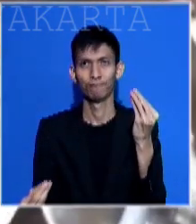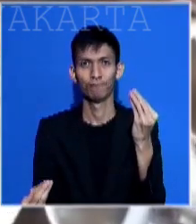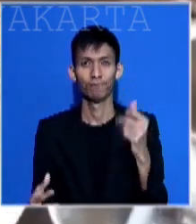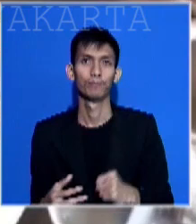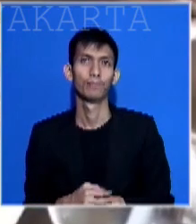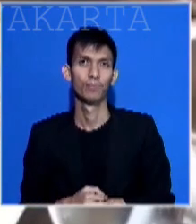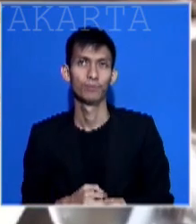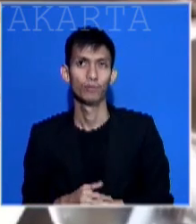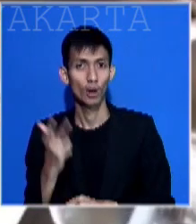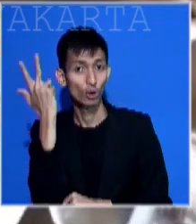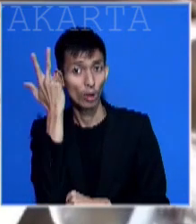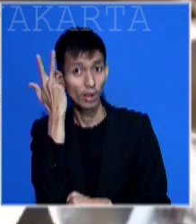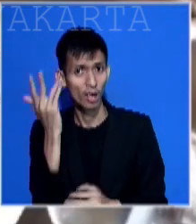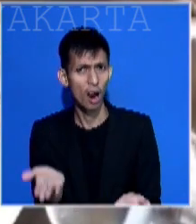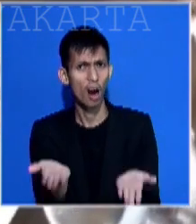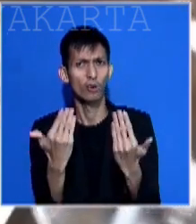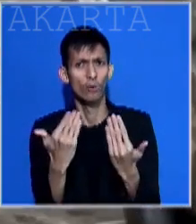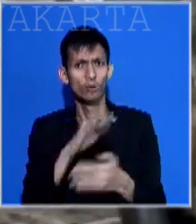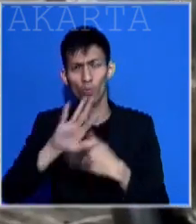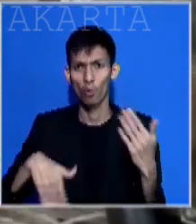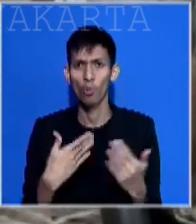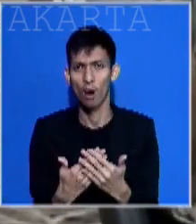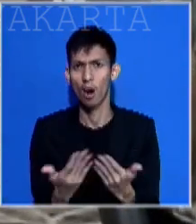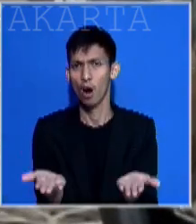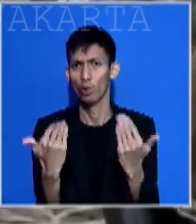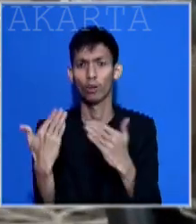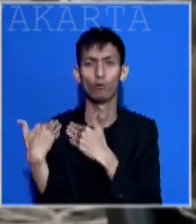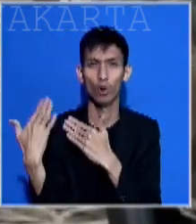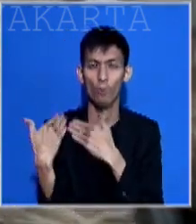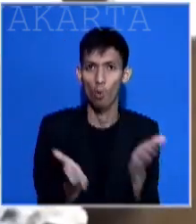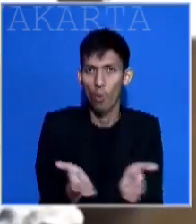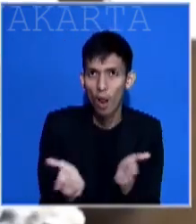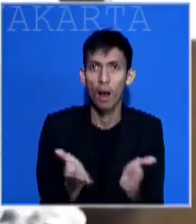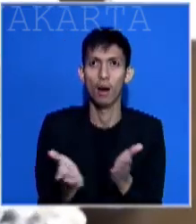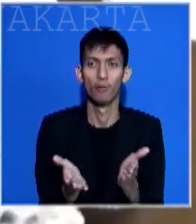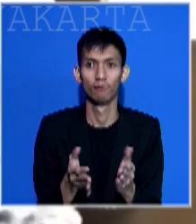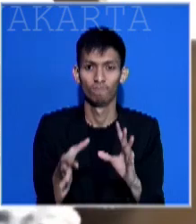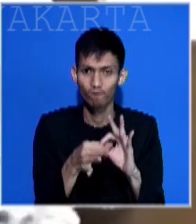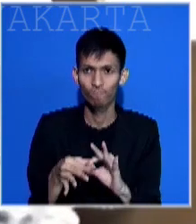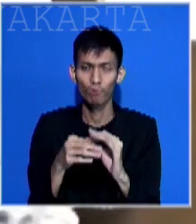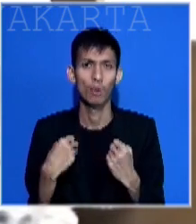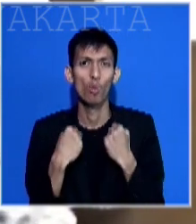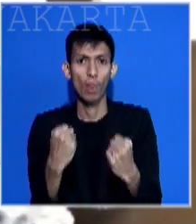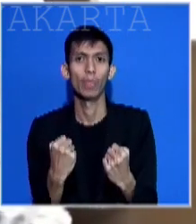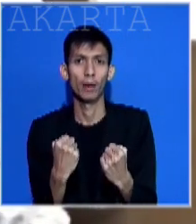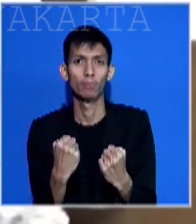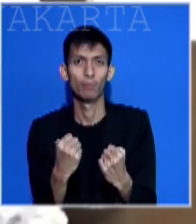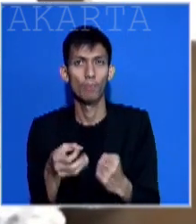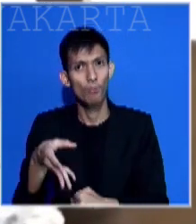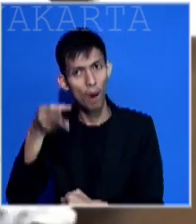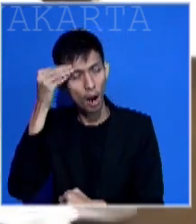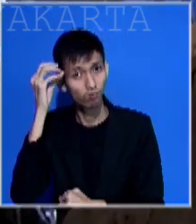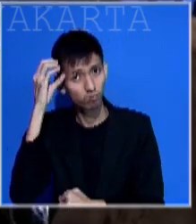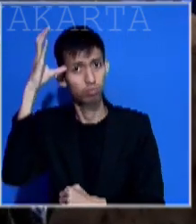semua pihak dan stakeholder yang bertanggung jawab dalam pengelolaan warisan dunia untuk saling kuat jejaring dengan memperluas Cakrawala pengetahuan